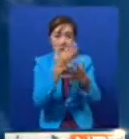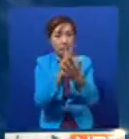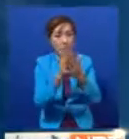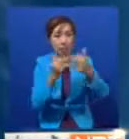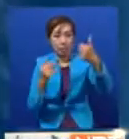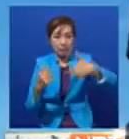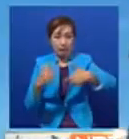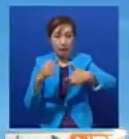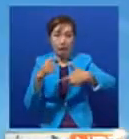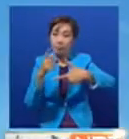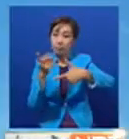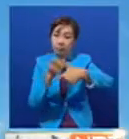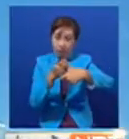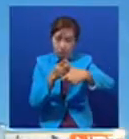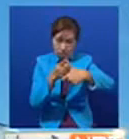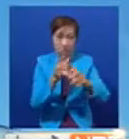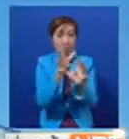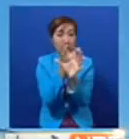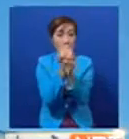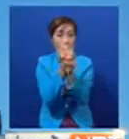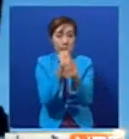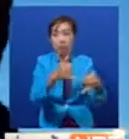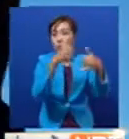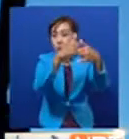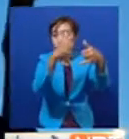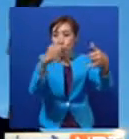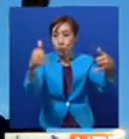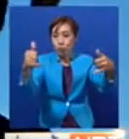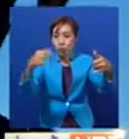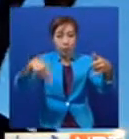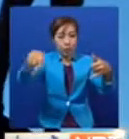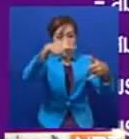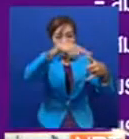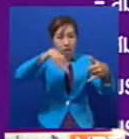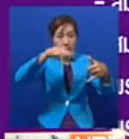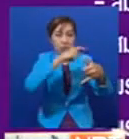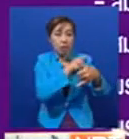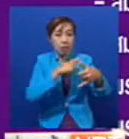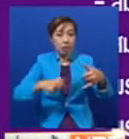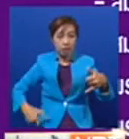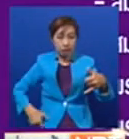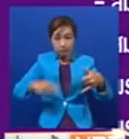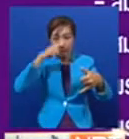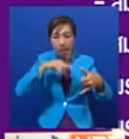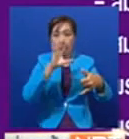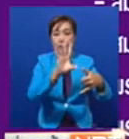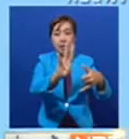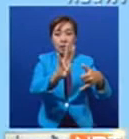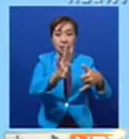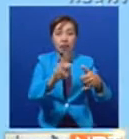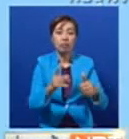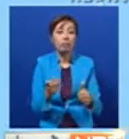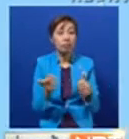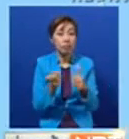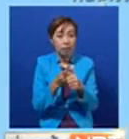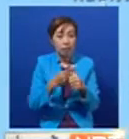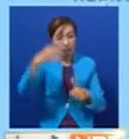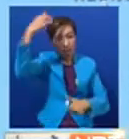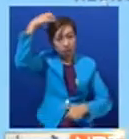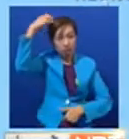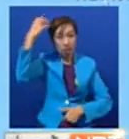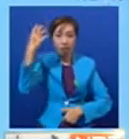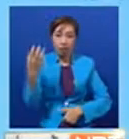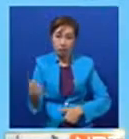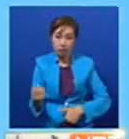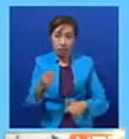คือส่วนของพระบรมราชานุสาวรีย์สมเด็จพระบูรพกษัตริย์จำนวน7พระองค์ได้แก่พ่อขุนรามคำแหงม